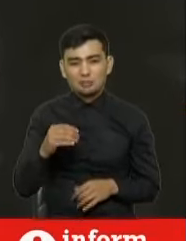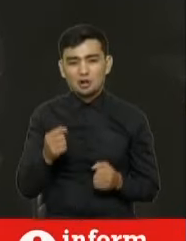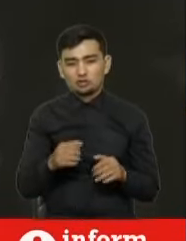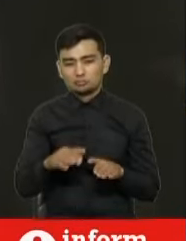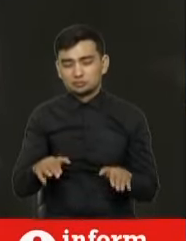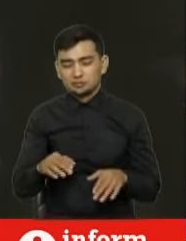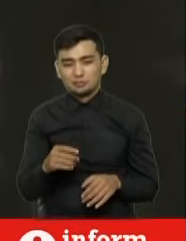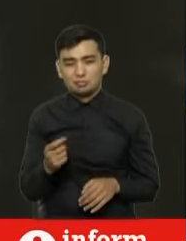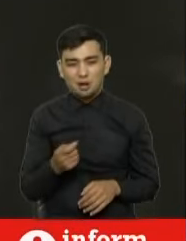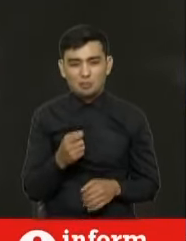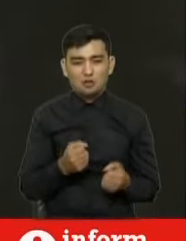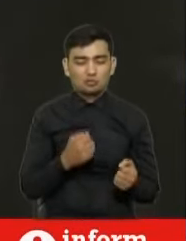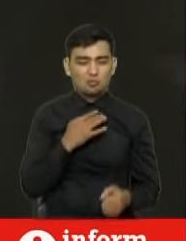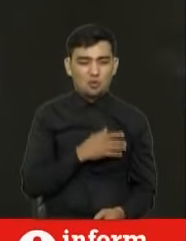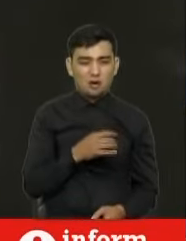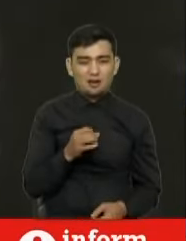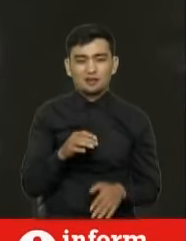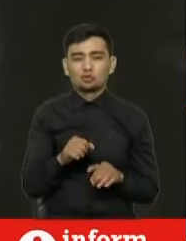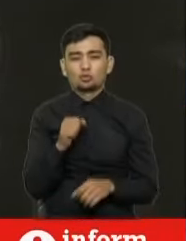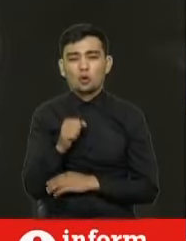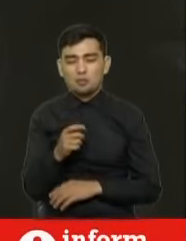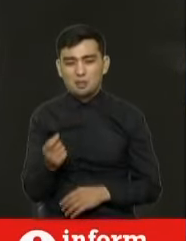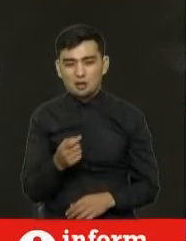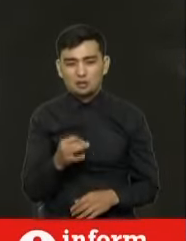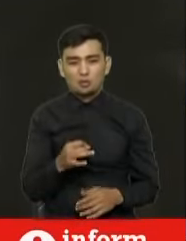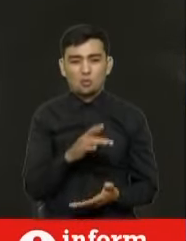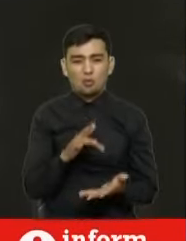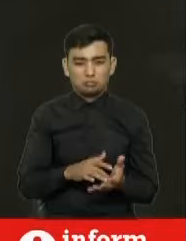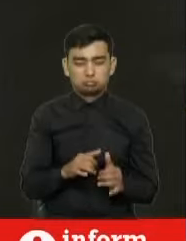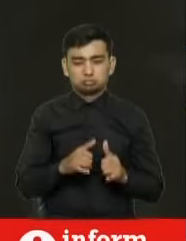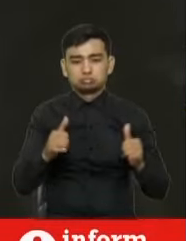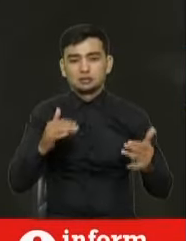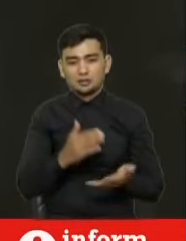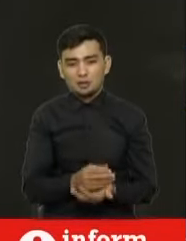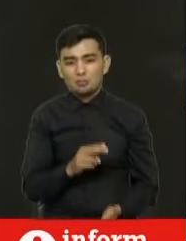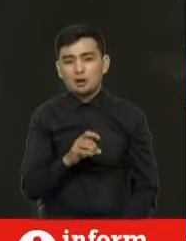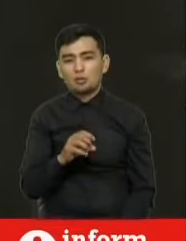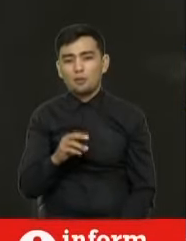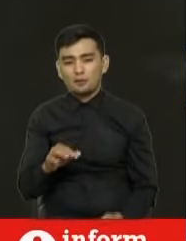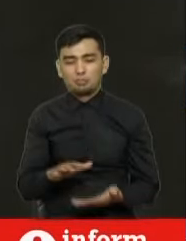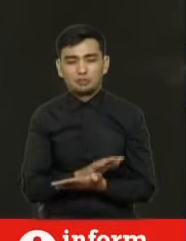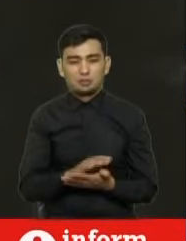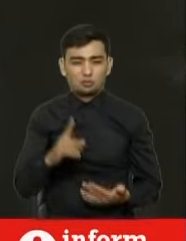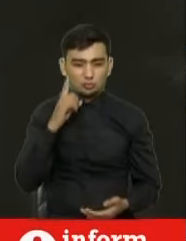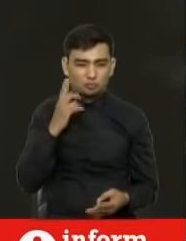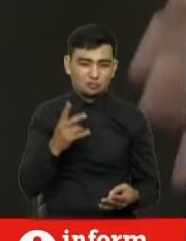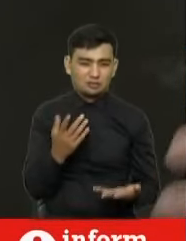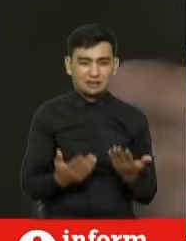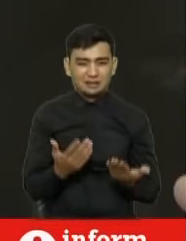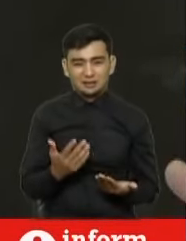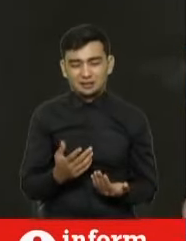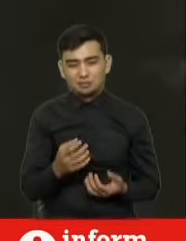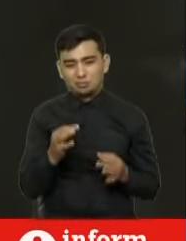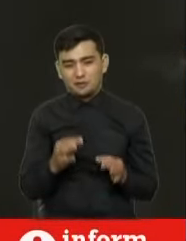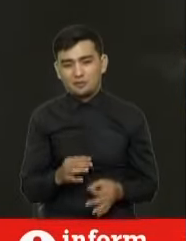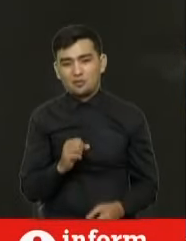машиналар көп, қала өсіп жатыр, сондықтан да парковкалар бар жағдай бойынша тегін болған дұрыс деп ойлаймын, немесе бір тиімді